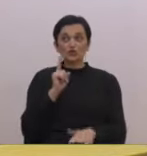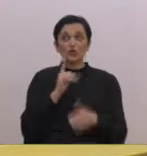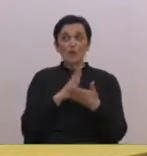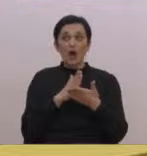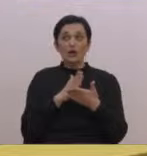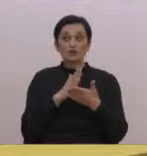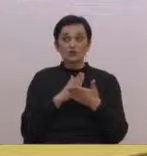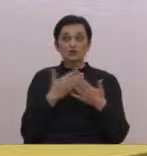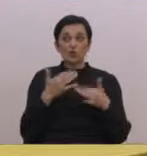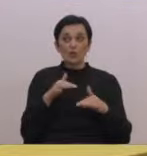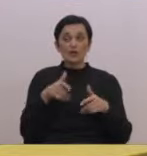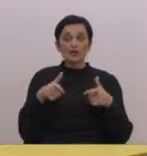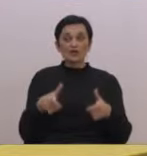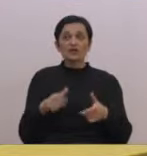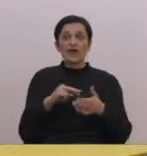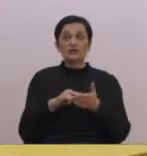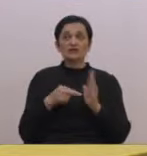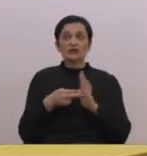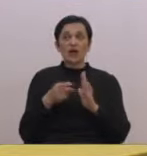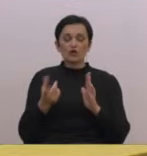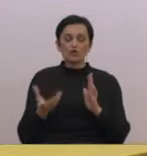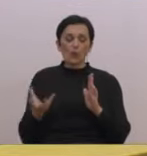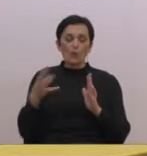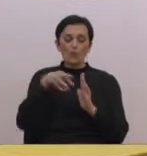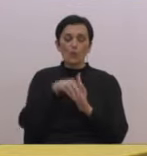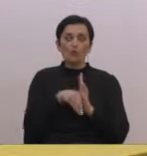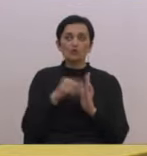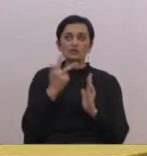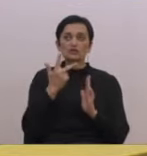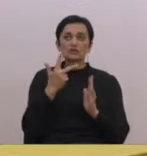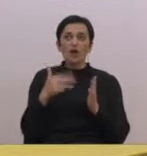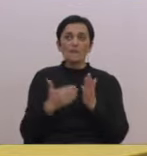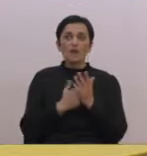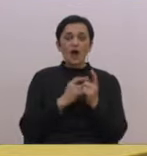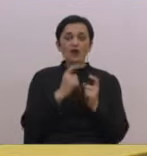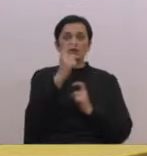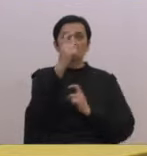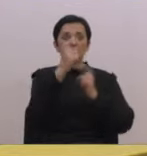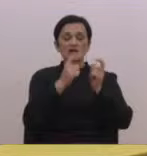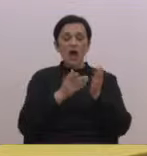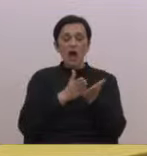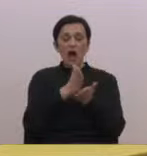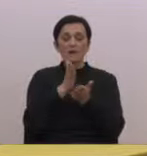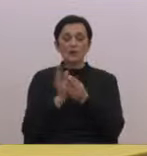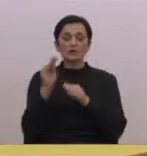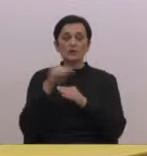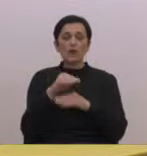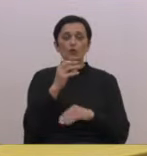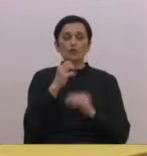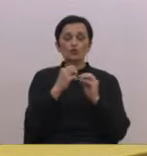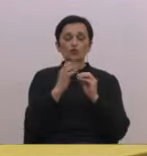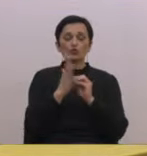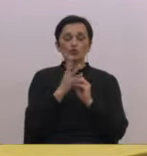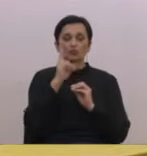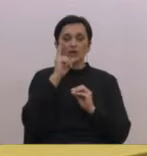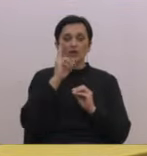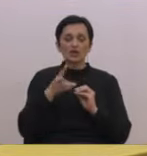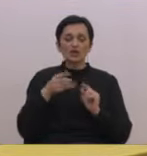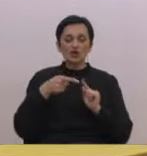უკვე გენგეგმა რომელიც მოიცავს სამ ახალ საბაგიზო ხაზს და დამატებით 15 კილომეტრ სასრიალო ტრასებს რომელიც